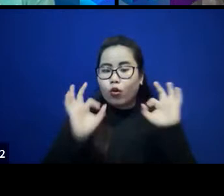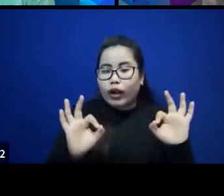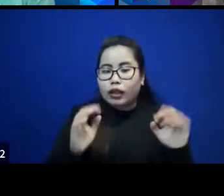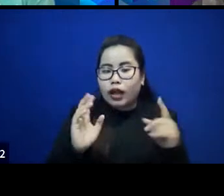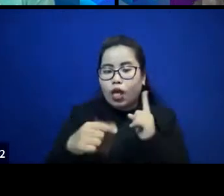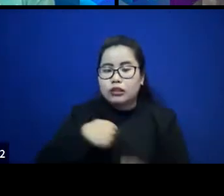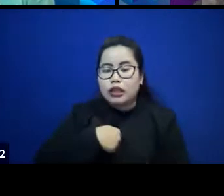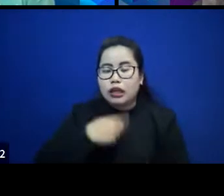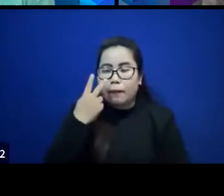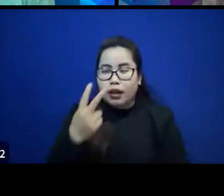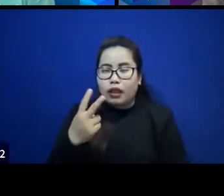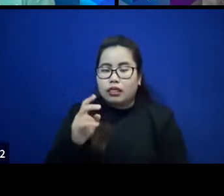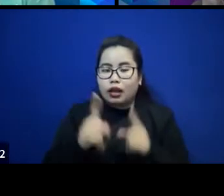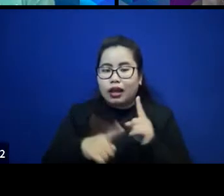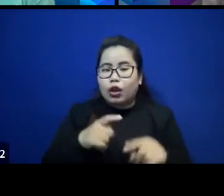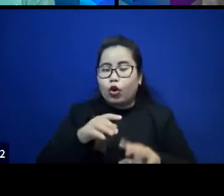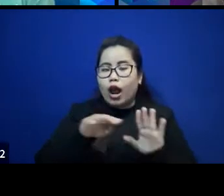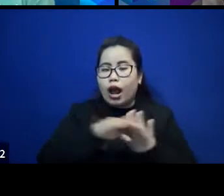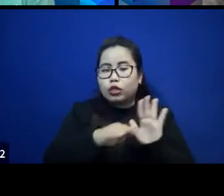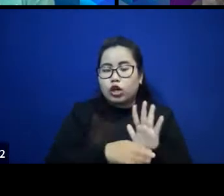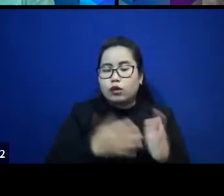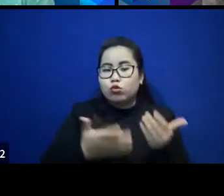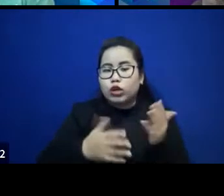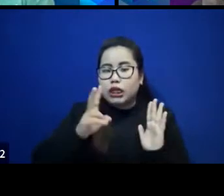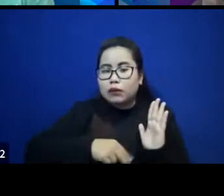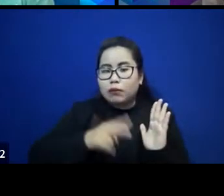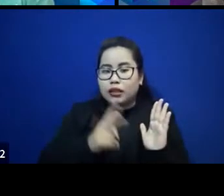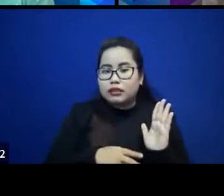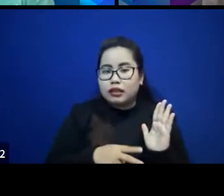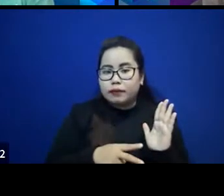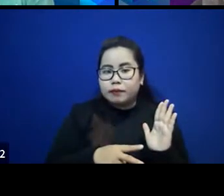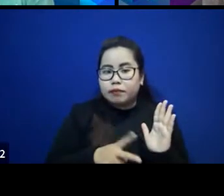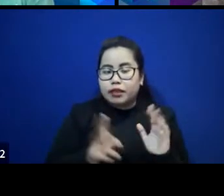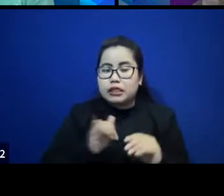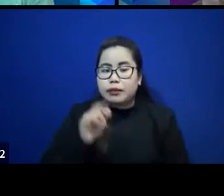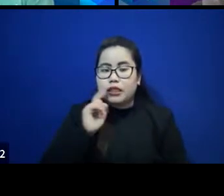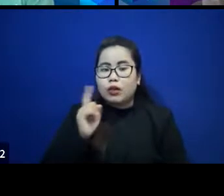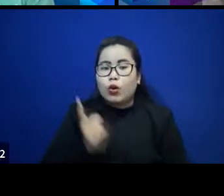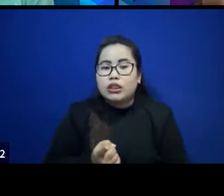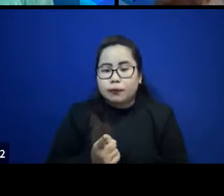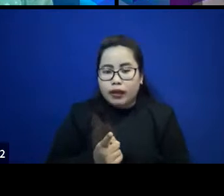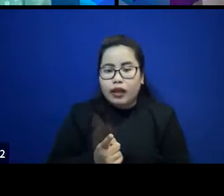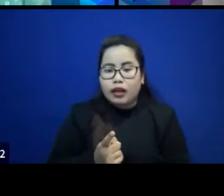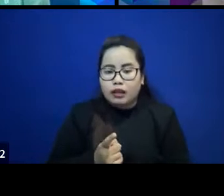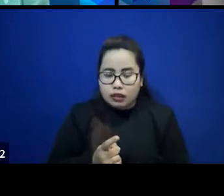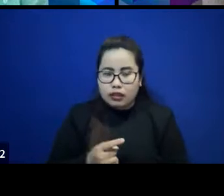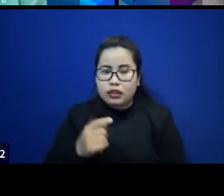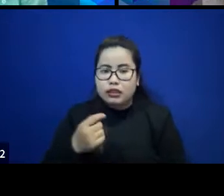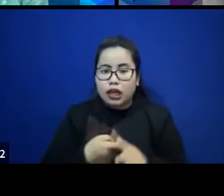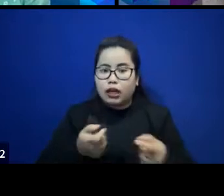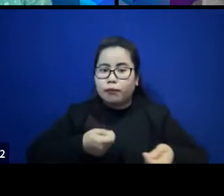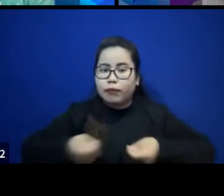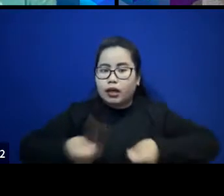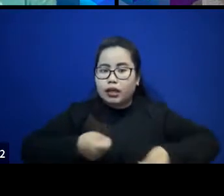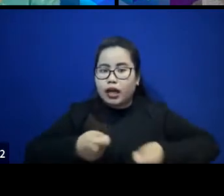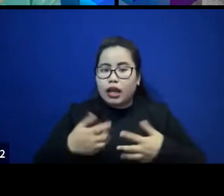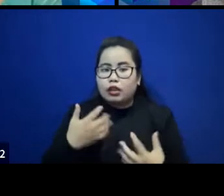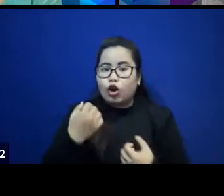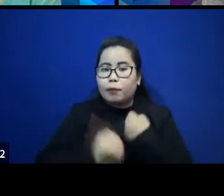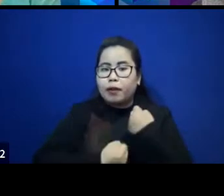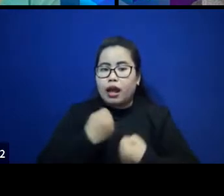melihat aturan tersebut mungkin dibaca sebagai kewajiban bagi pengendali atau pelaku usaha